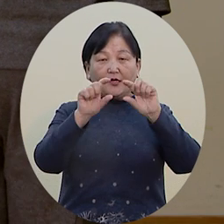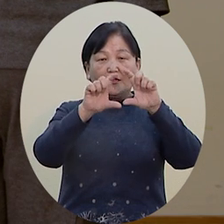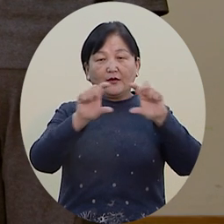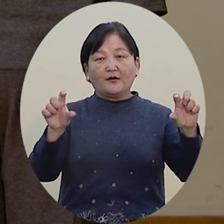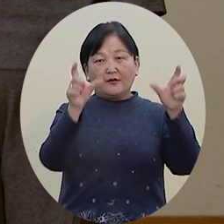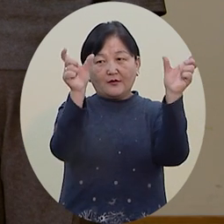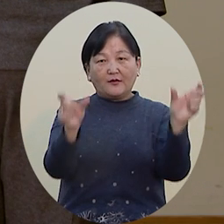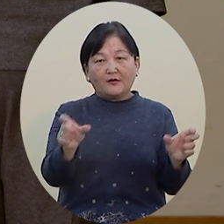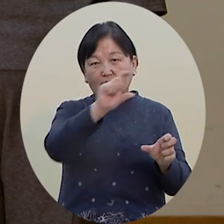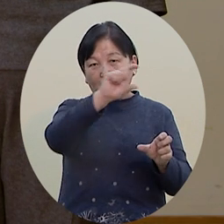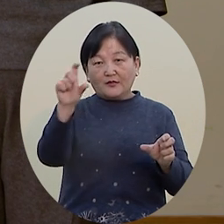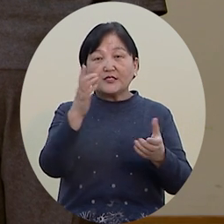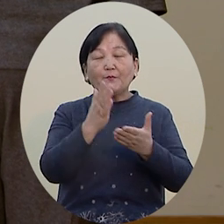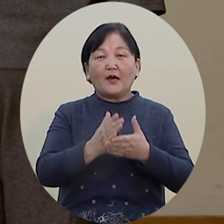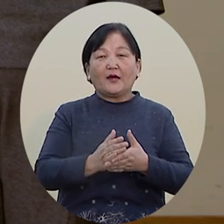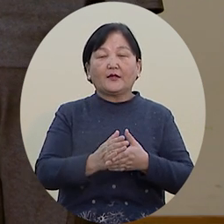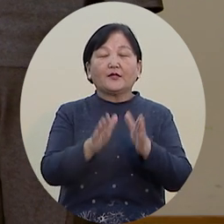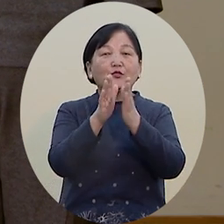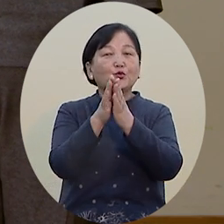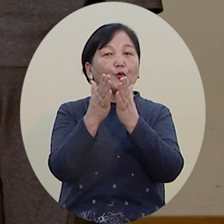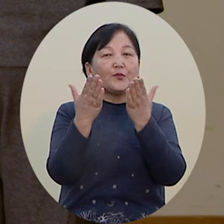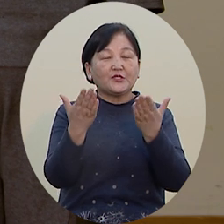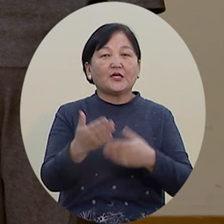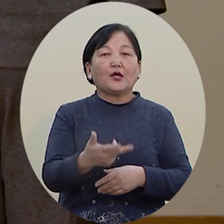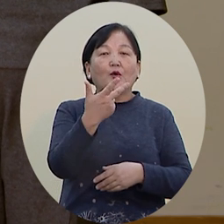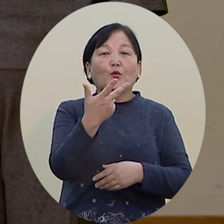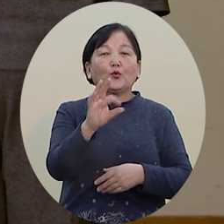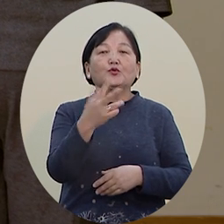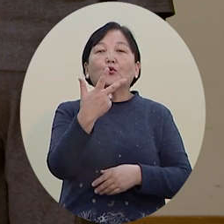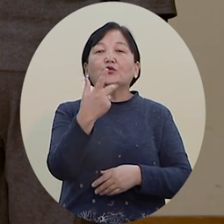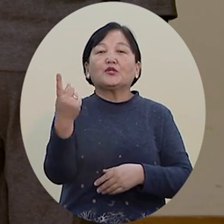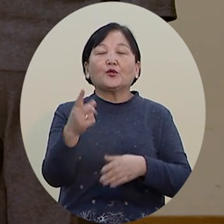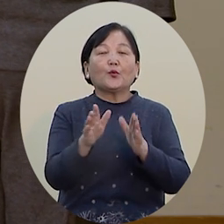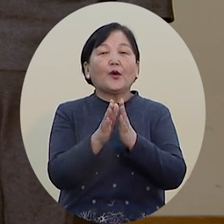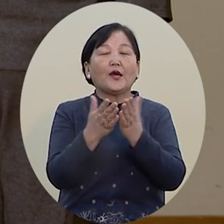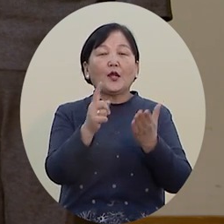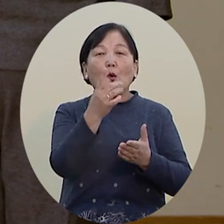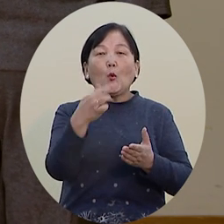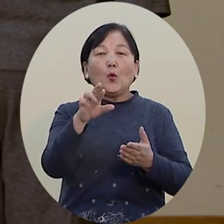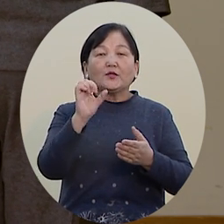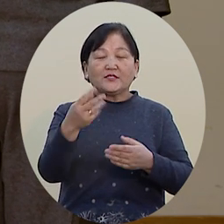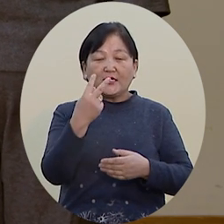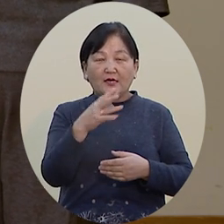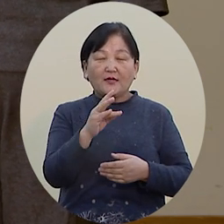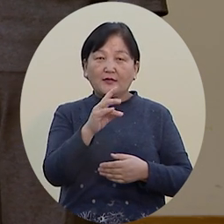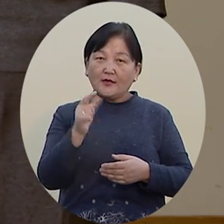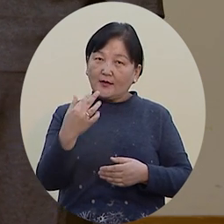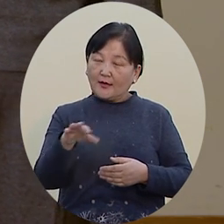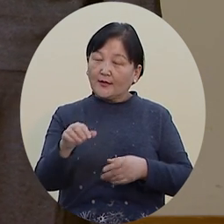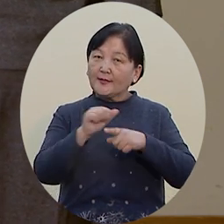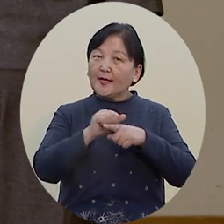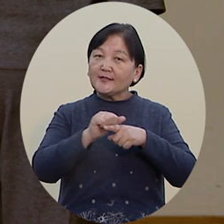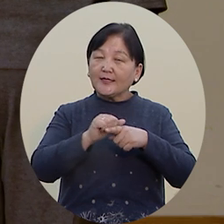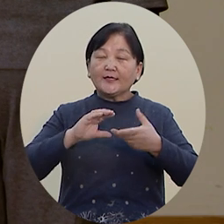тэгэхээр бүгдээрээ сурахчгээ бэлдсэн байгаа хүүхдүүдээ сурахчгийнхаа 30-31-р хуудсыг нээгээд тасгал ажиллах байгаа. За